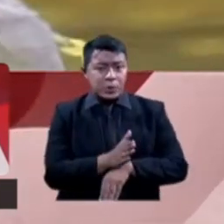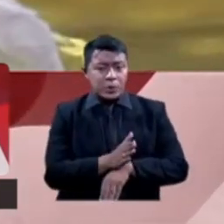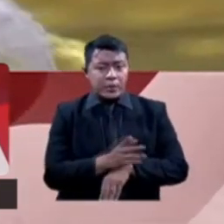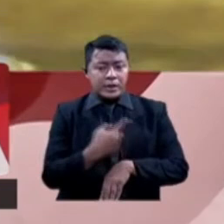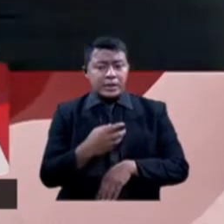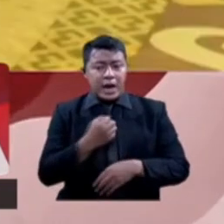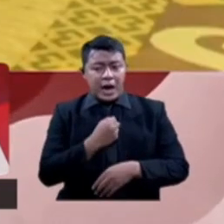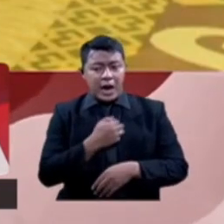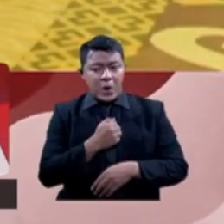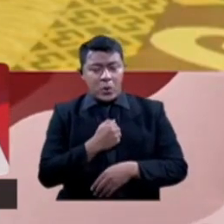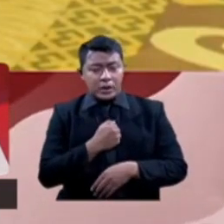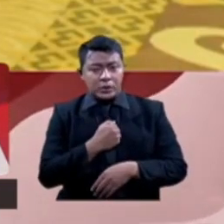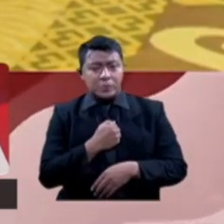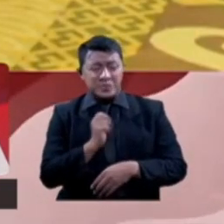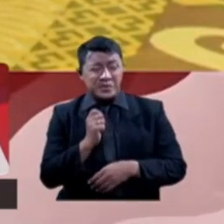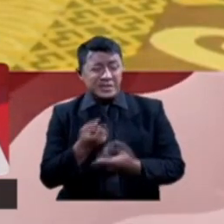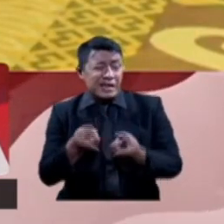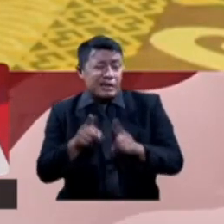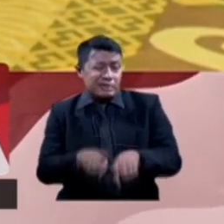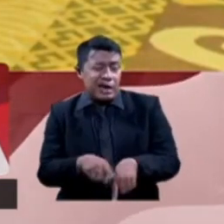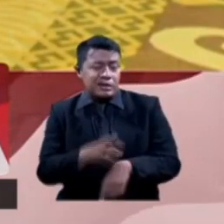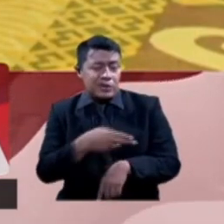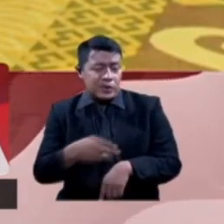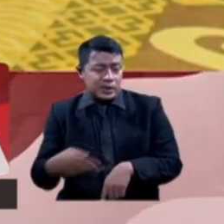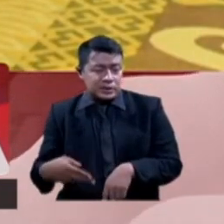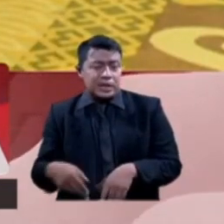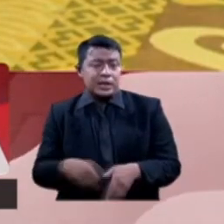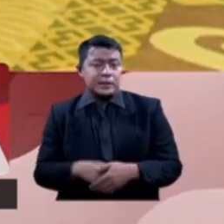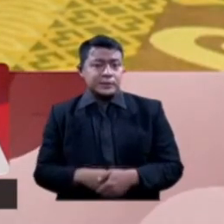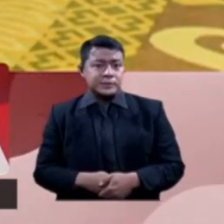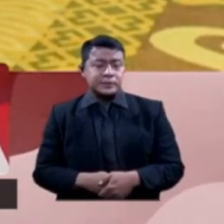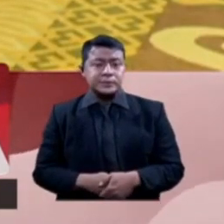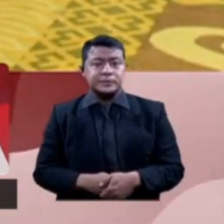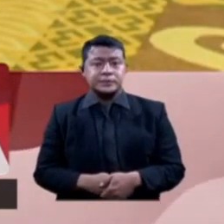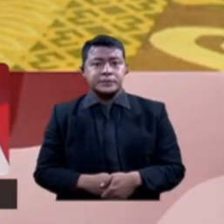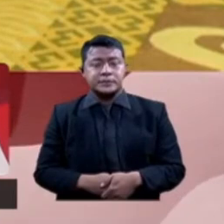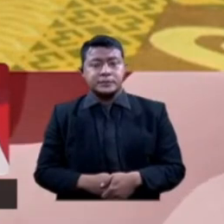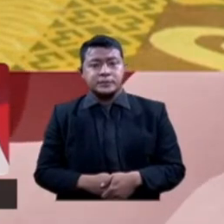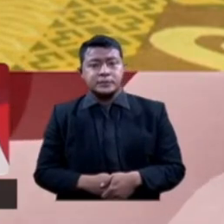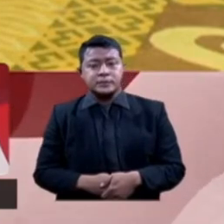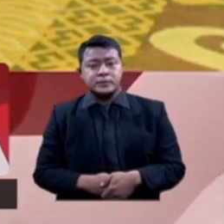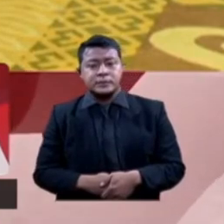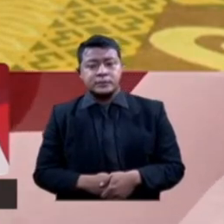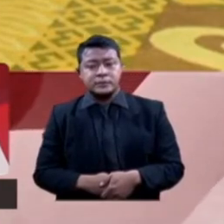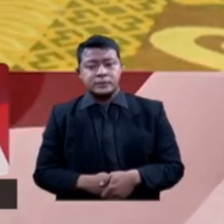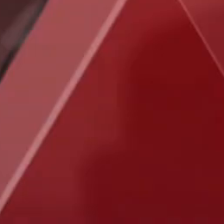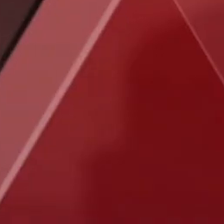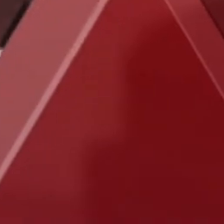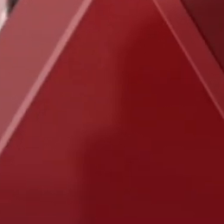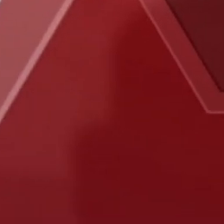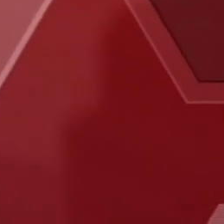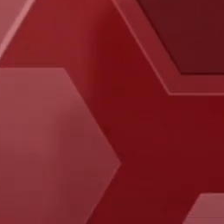kita kawatirkan ya hal ini juga bisa berdampak ke Indonesia ya Selain yang paling awal kita harus menerapkan protokol